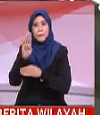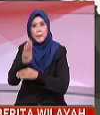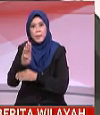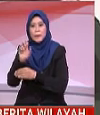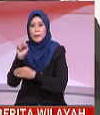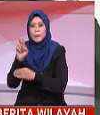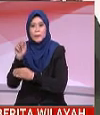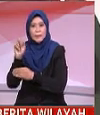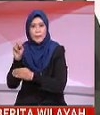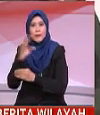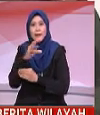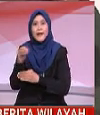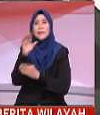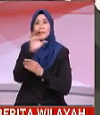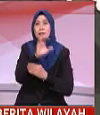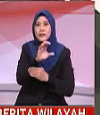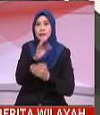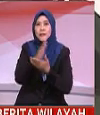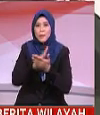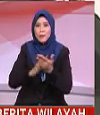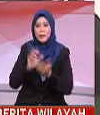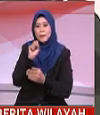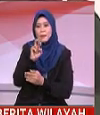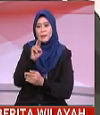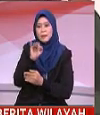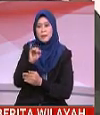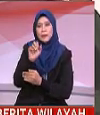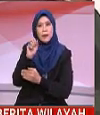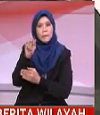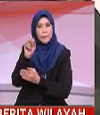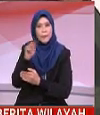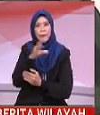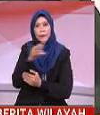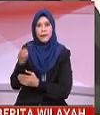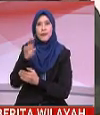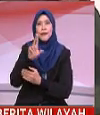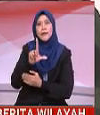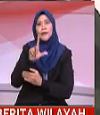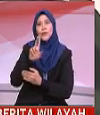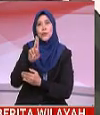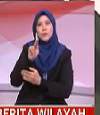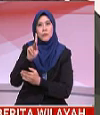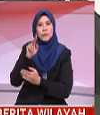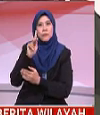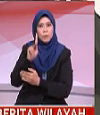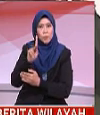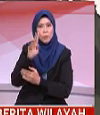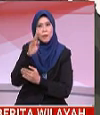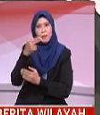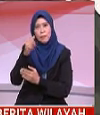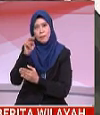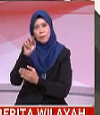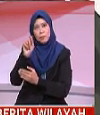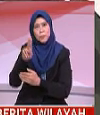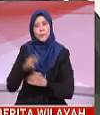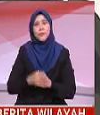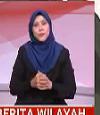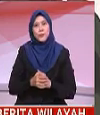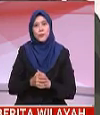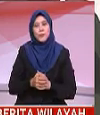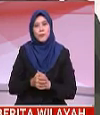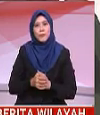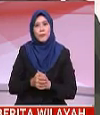Serian manakala sektor C di bahagian Seri Aman dan Lubuk Antu. Fokus tersebut melibatkan di satu